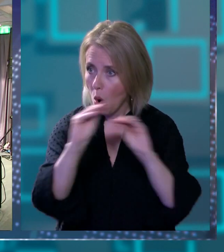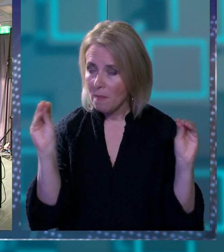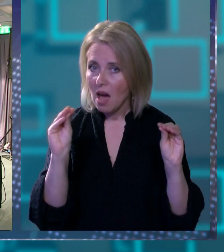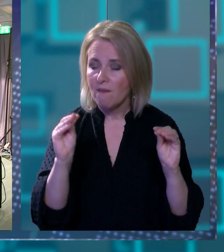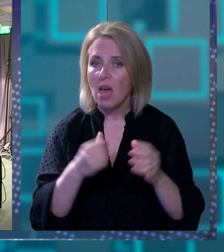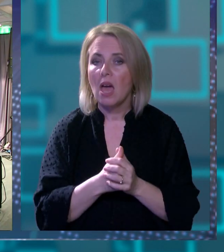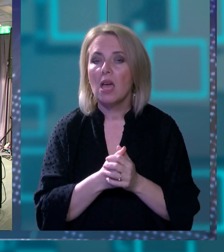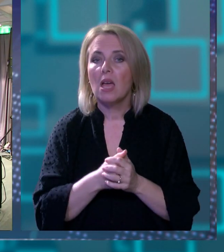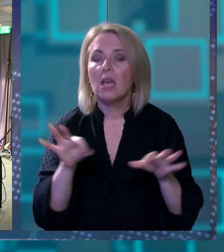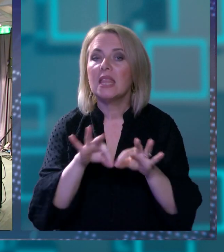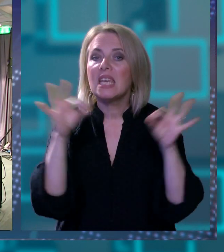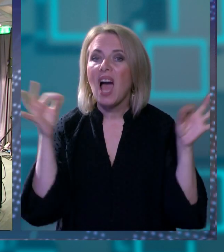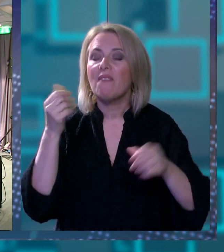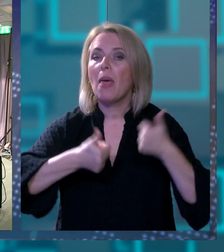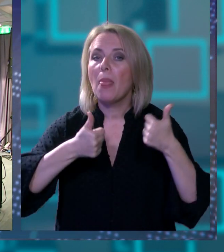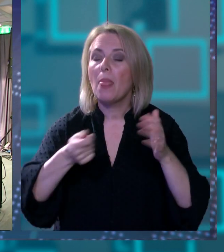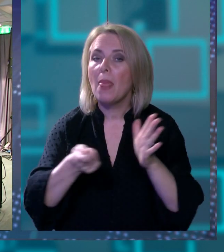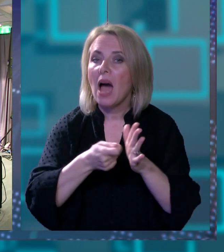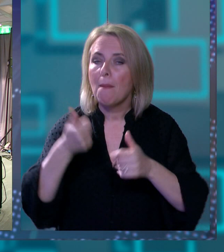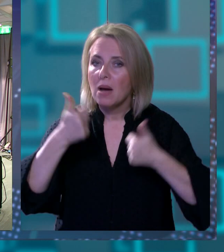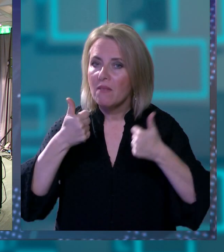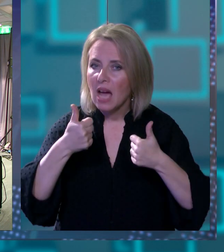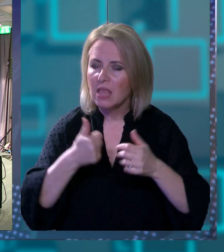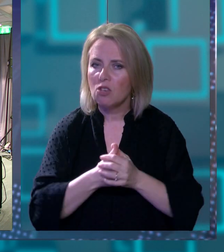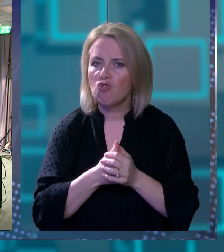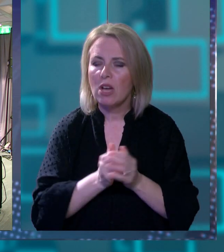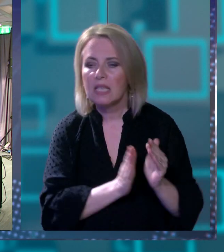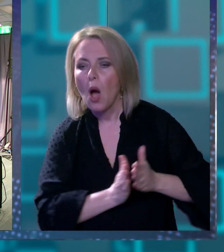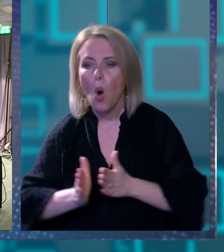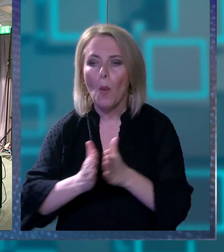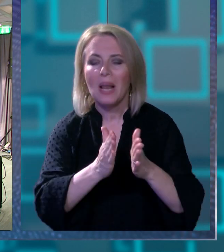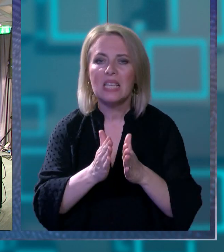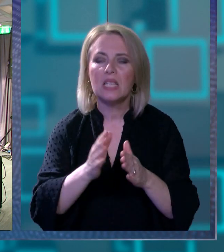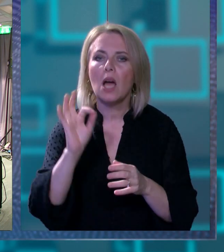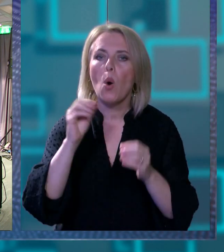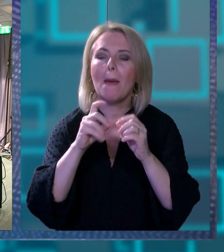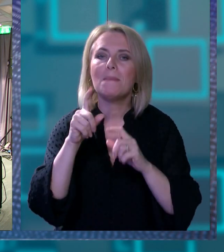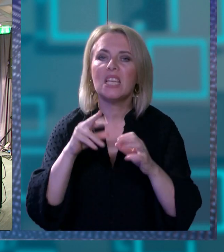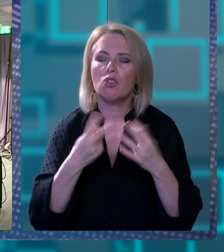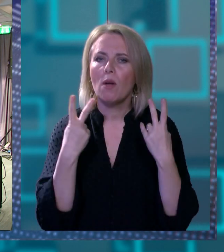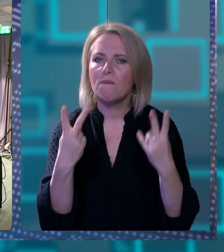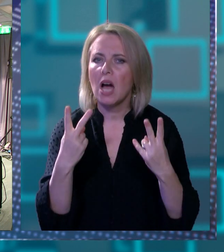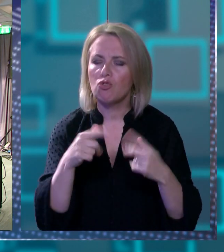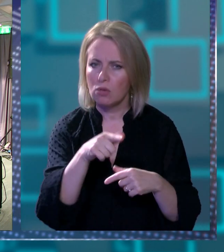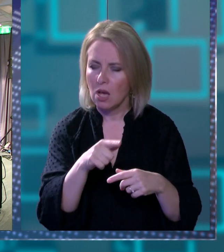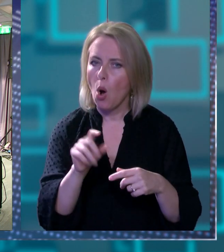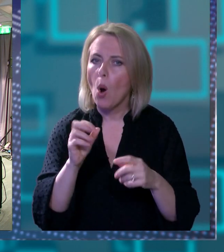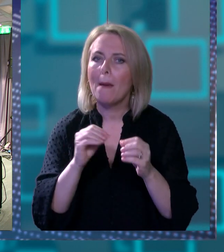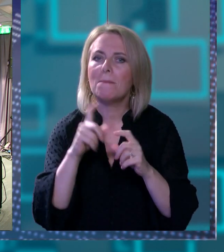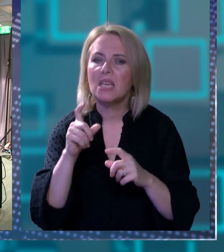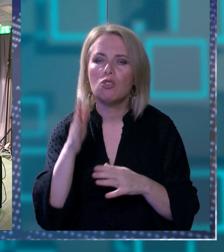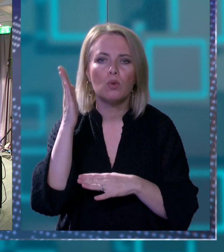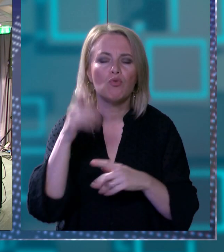objavljena javna nabava za obilaznicu Orebića, što je važno i za sam Orebić i za